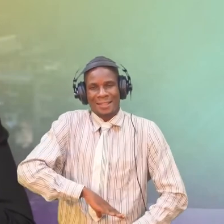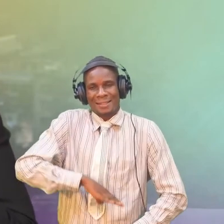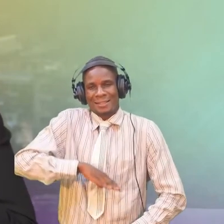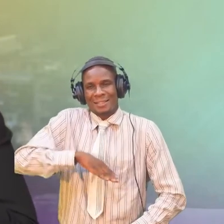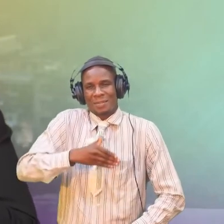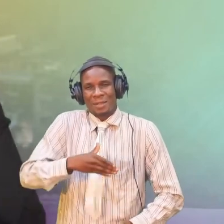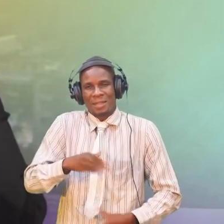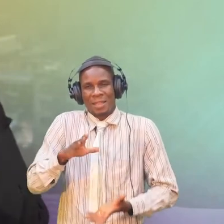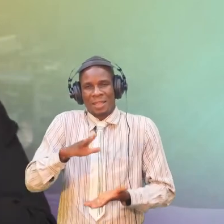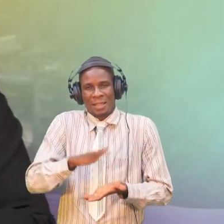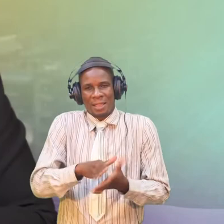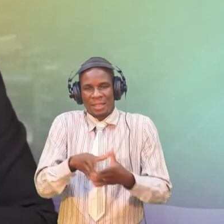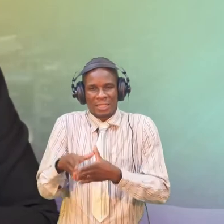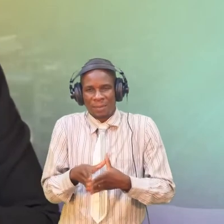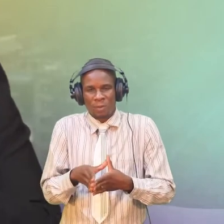wanaonyesha hisia zao.